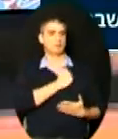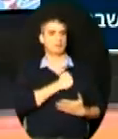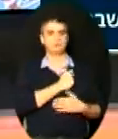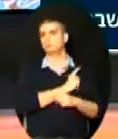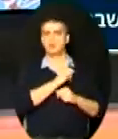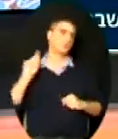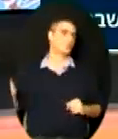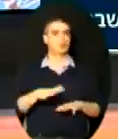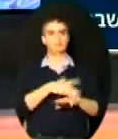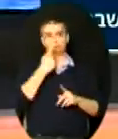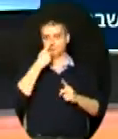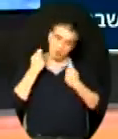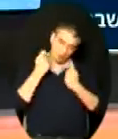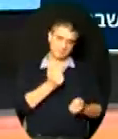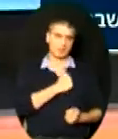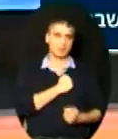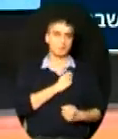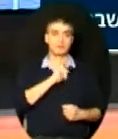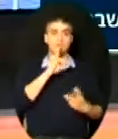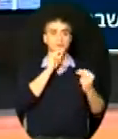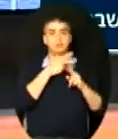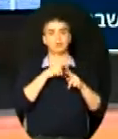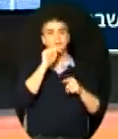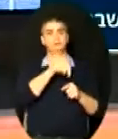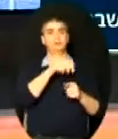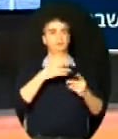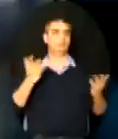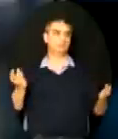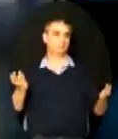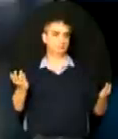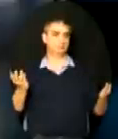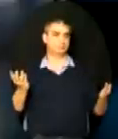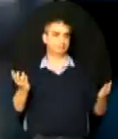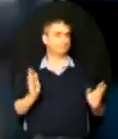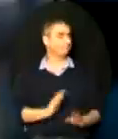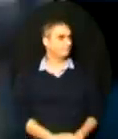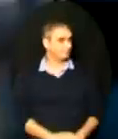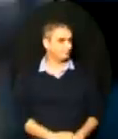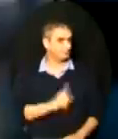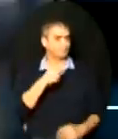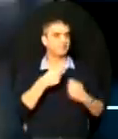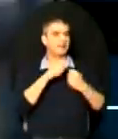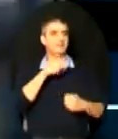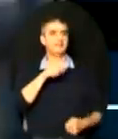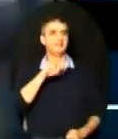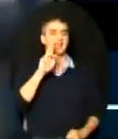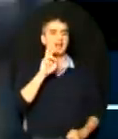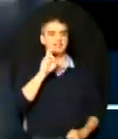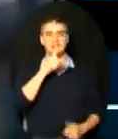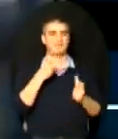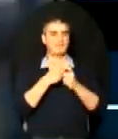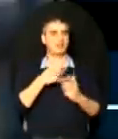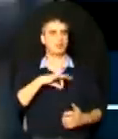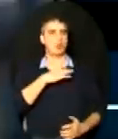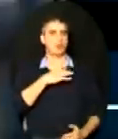מיד כולם מרגישים שזה כפייה דתית, וכל השיח מתנהל סביב זה. זאת חברת הכנסת רחל עזריה